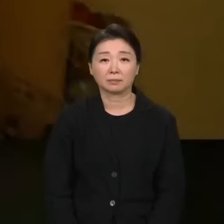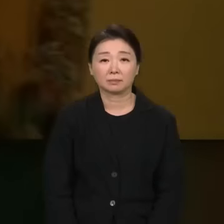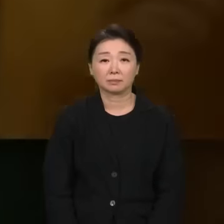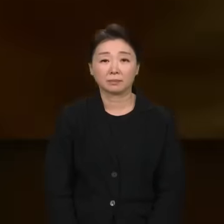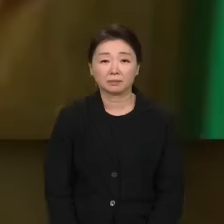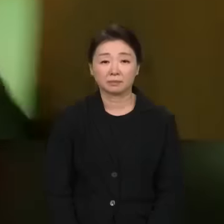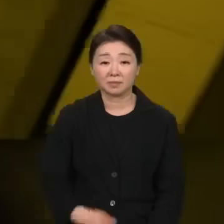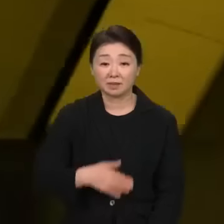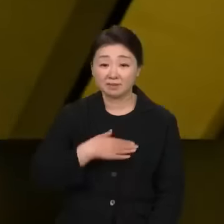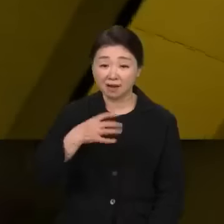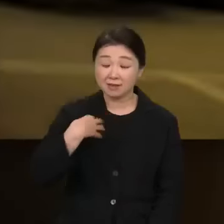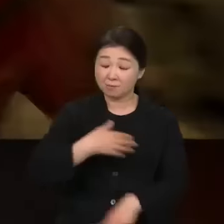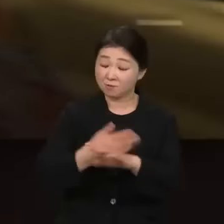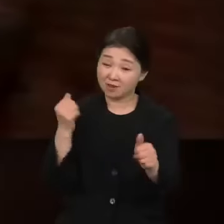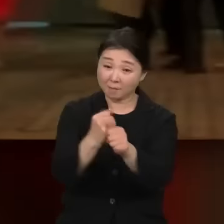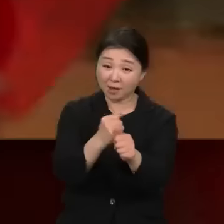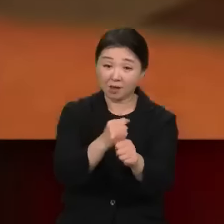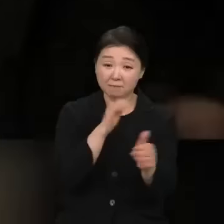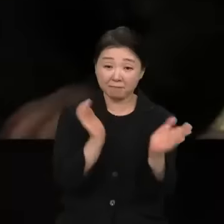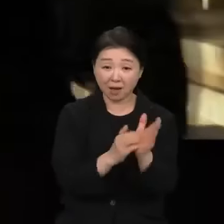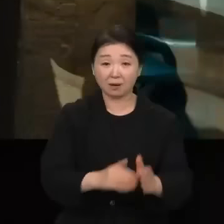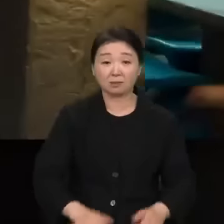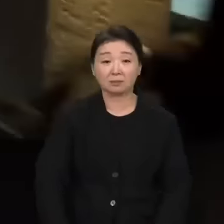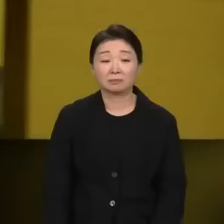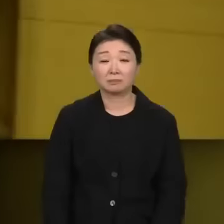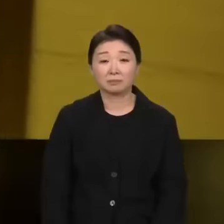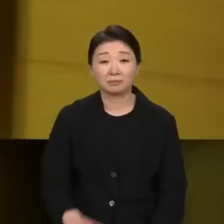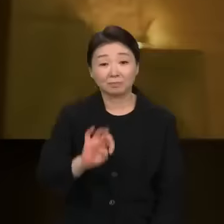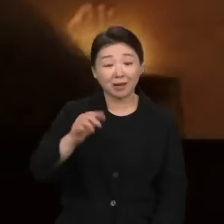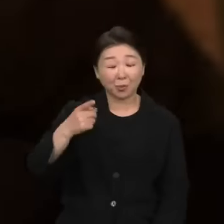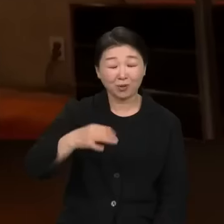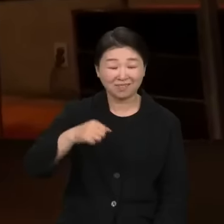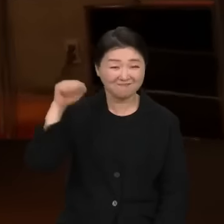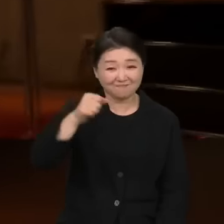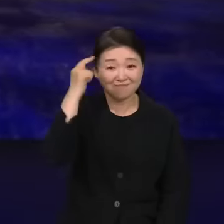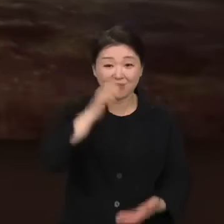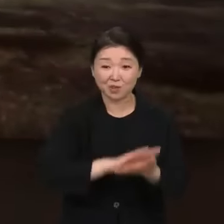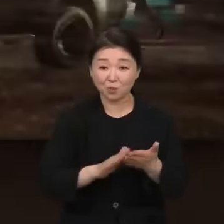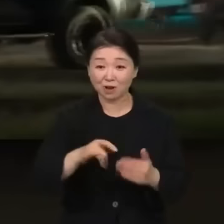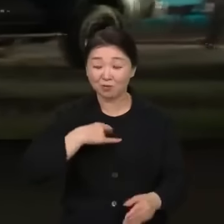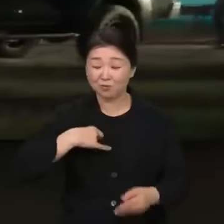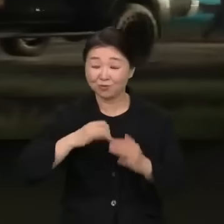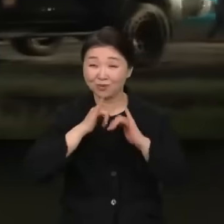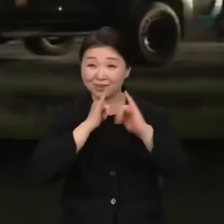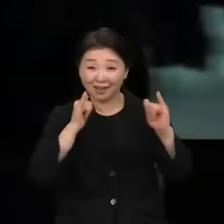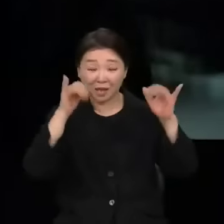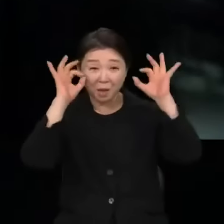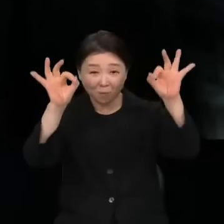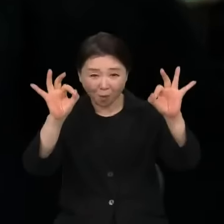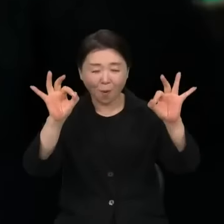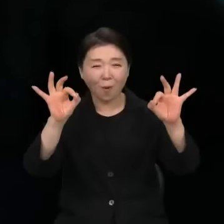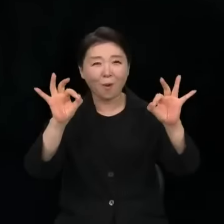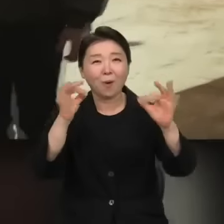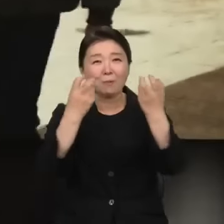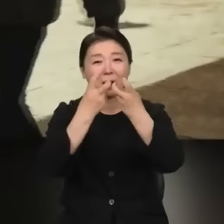내가 책임지고 다 잡는다고. 마동석의 시원한 주먹이 중국 관객들과 만날 수 있는 길이